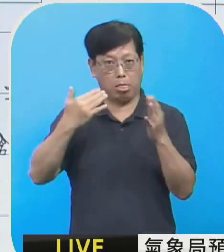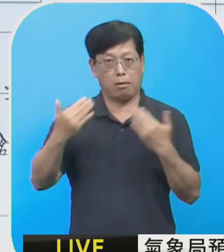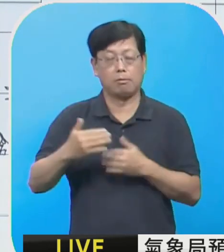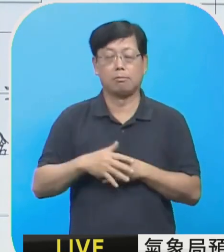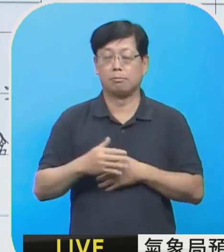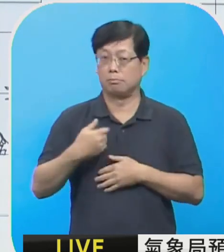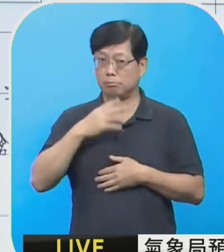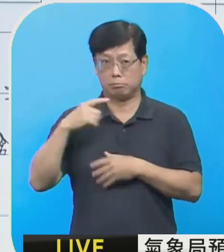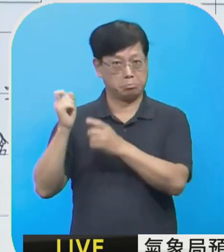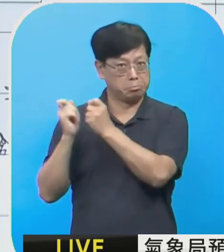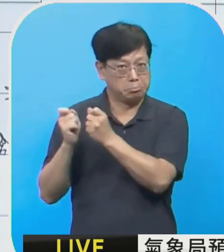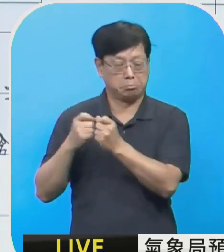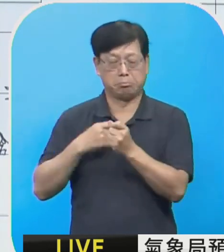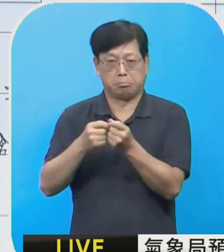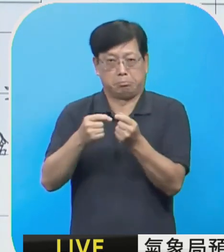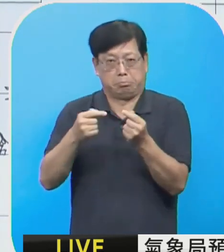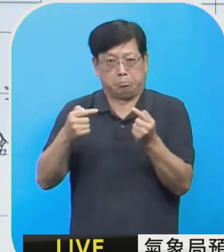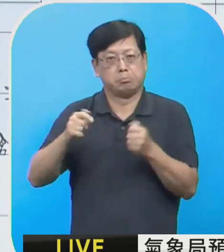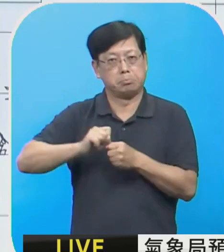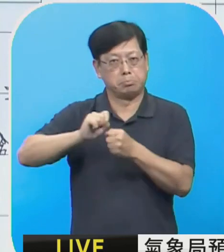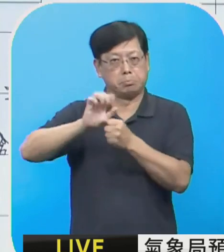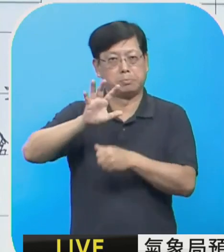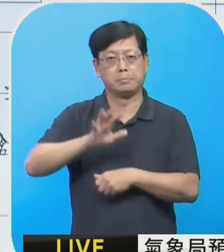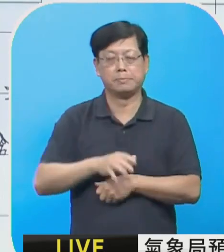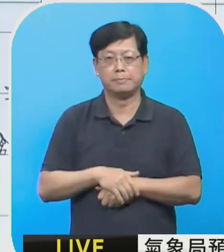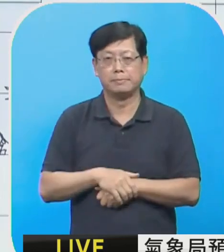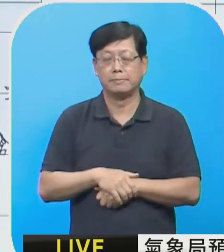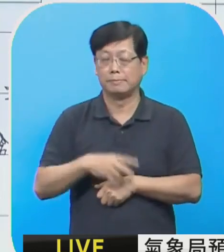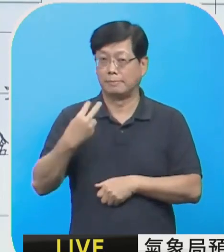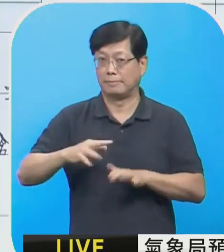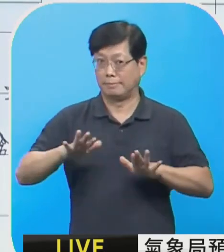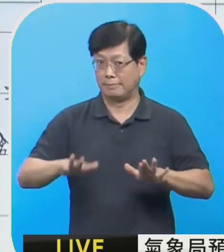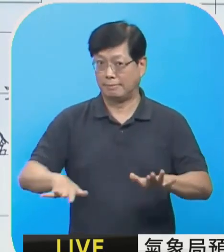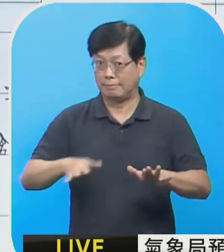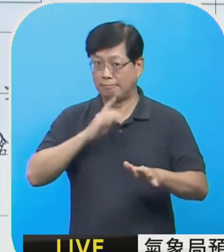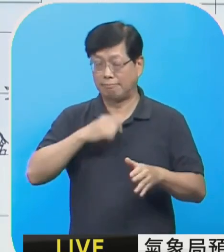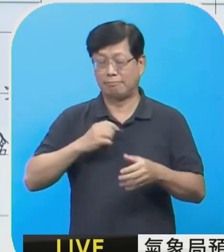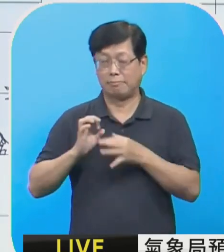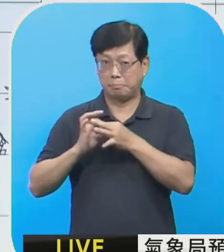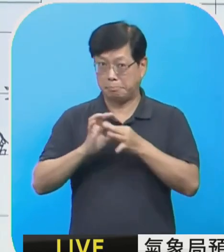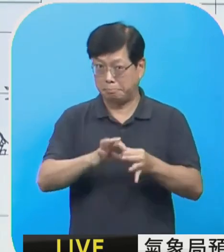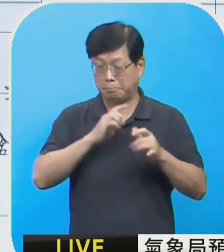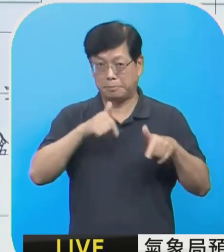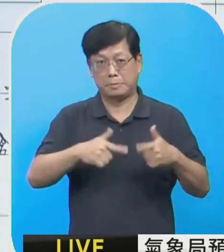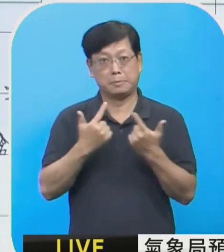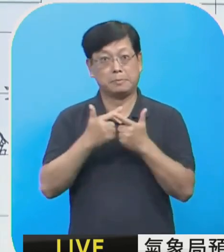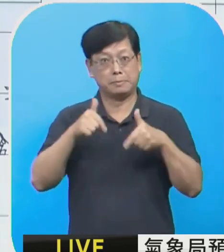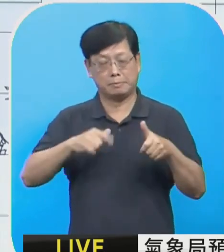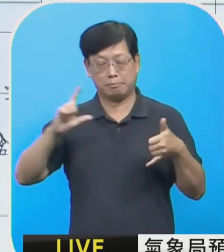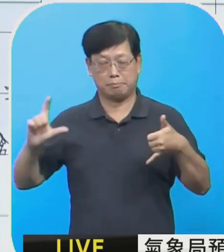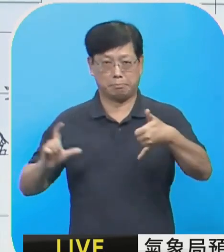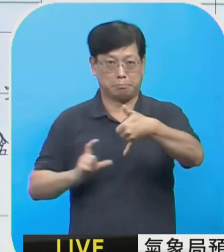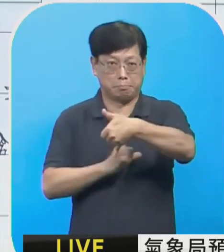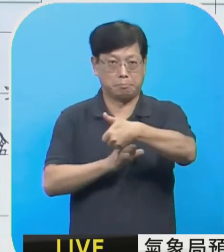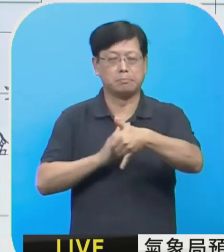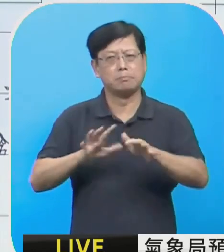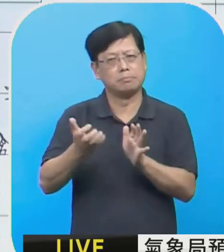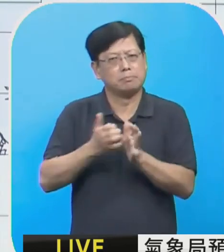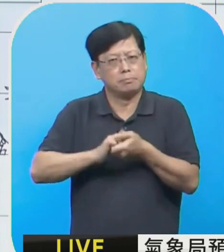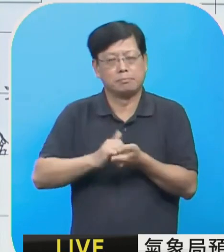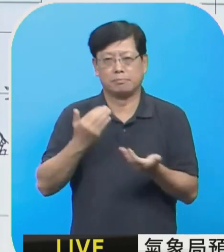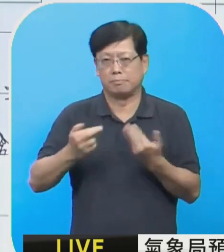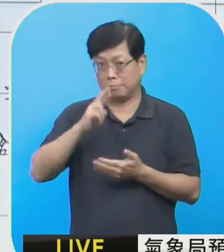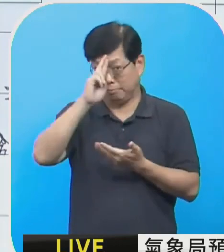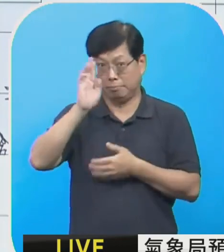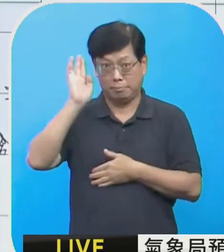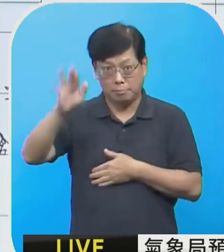台风在过去一段时间强度有略微增强，而目前台风持续的往西北西方向移动，我们预计大概在